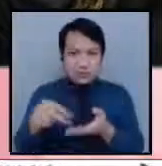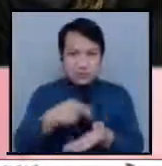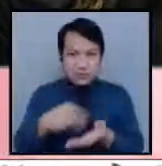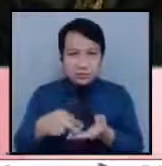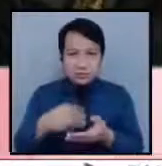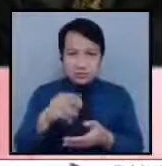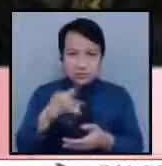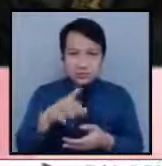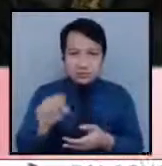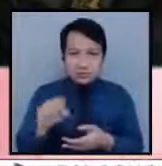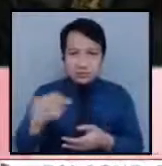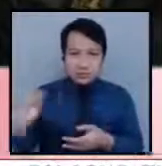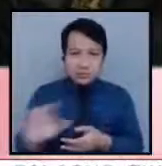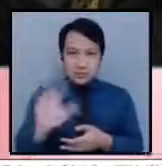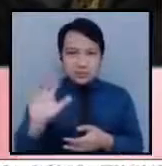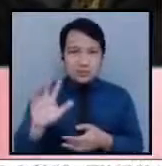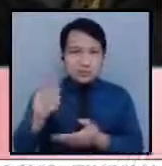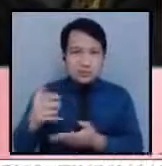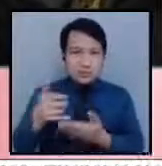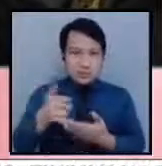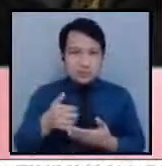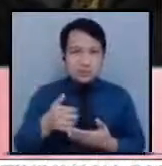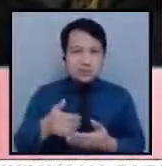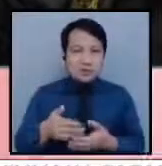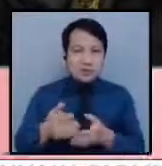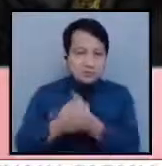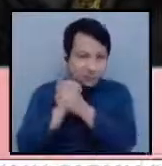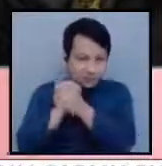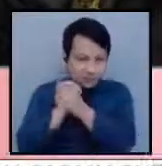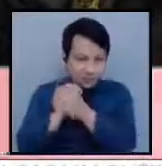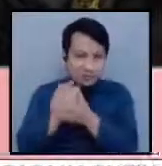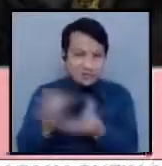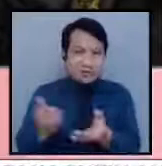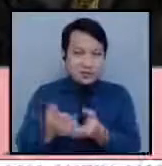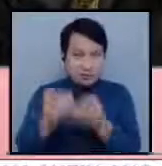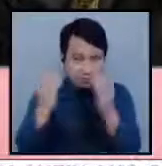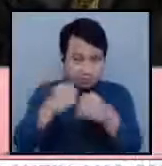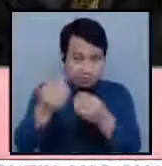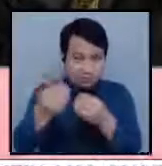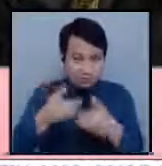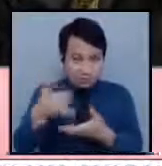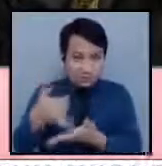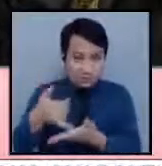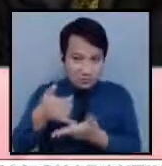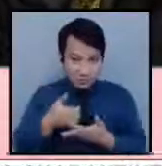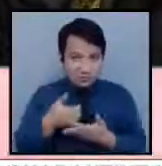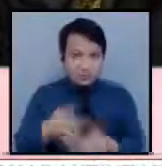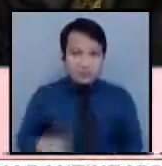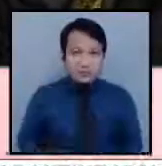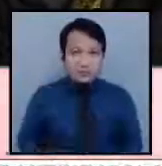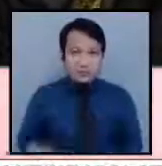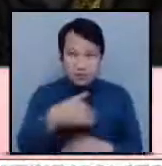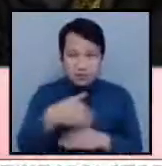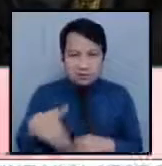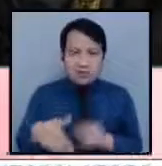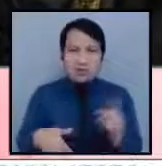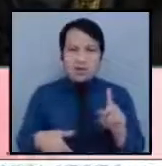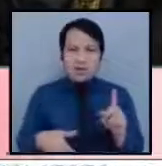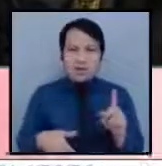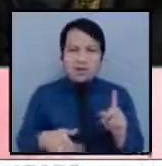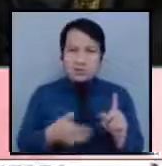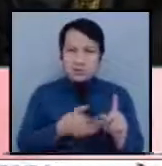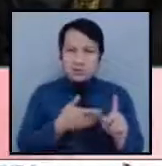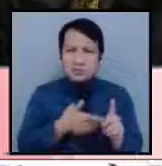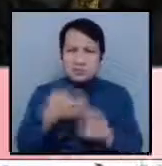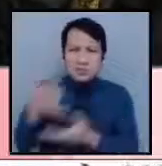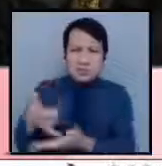ASEAN Excellence Achievers Awards. Congratulations! In-expect nyo ba na makatatanggap kayo ng award that night? At anong naramdaman nyo nung matanggap nyo